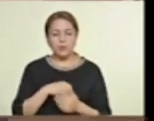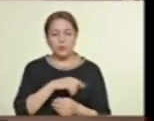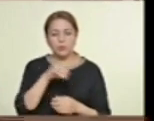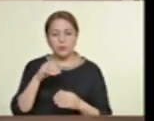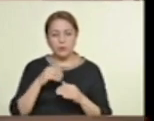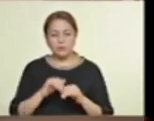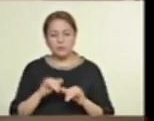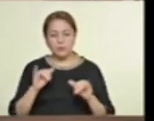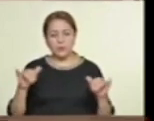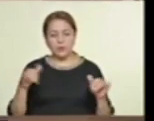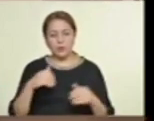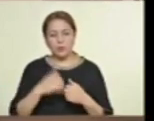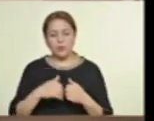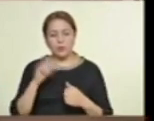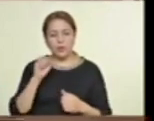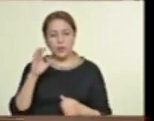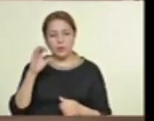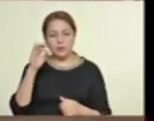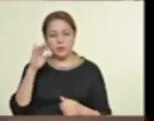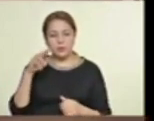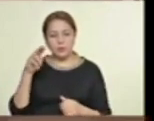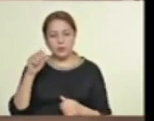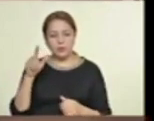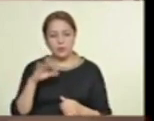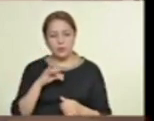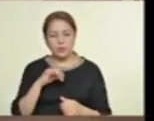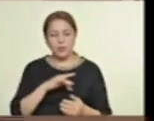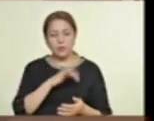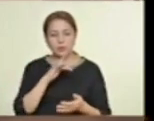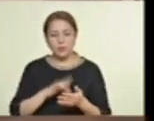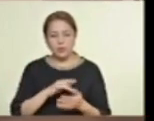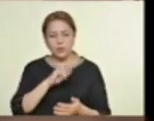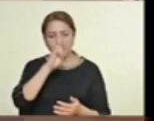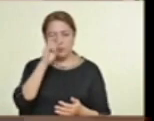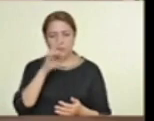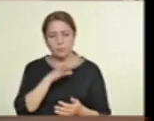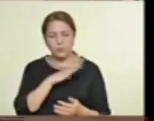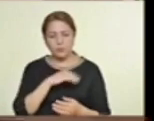o'rta asrlardagi shahar